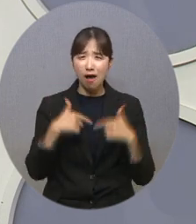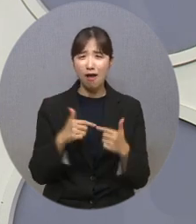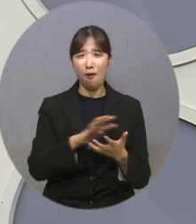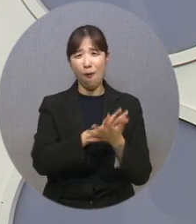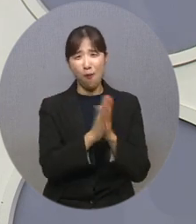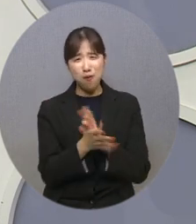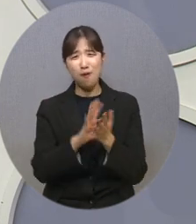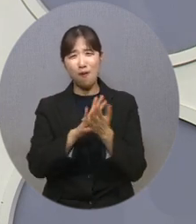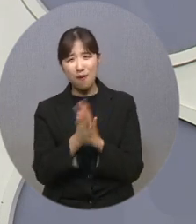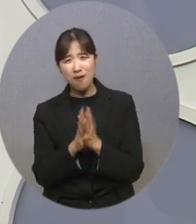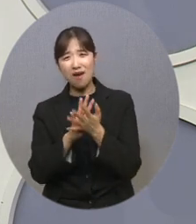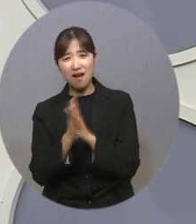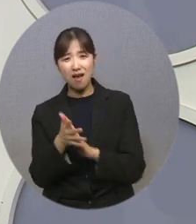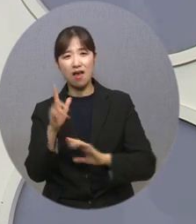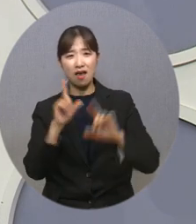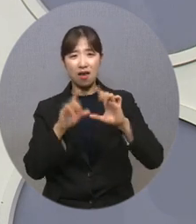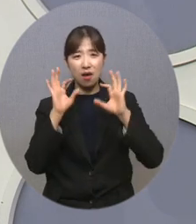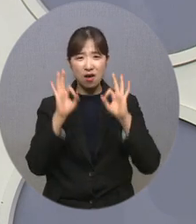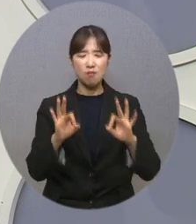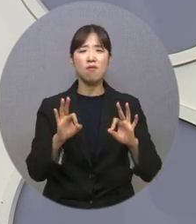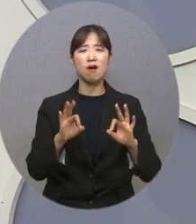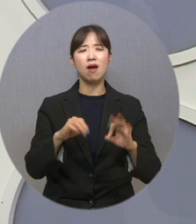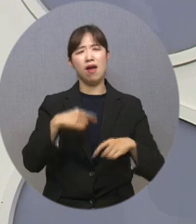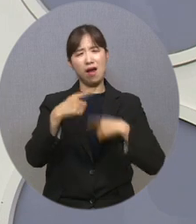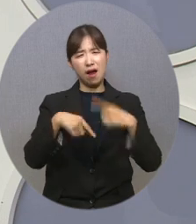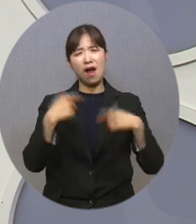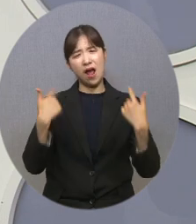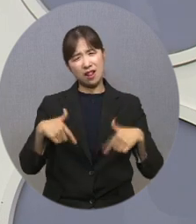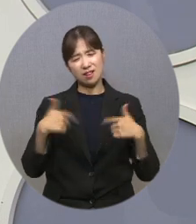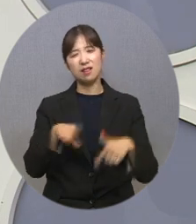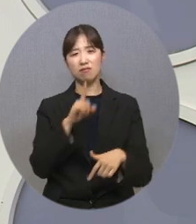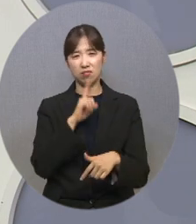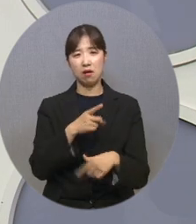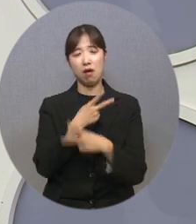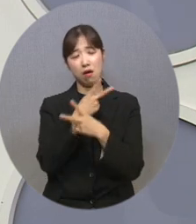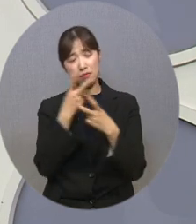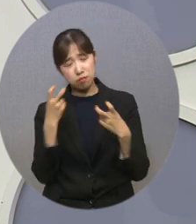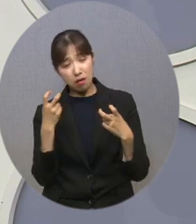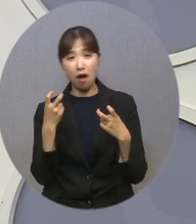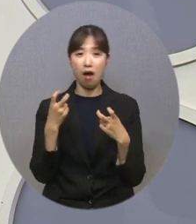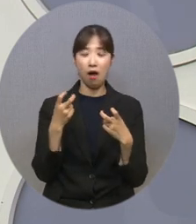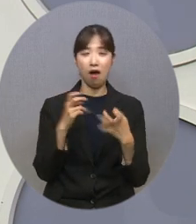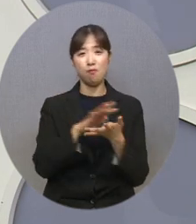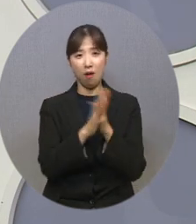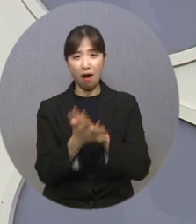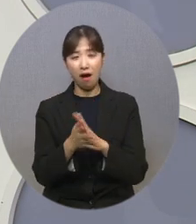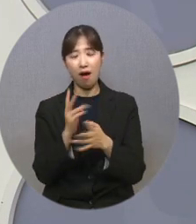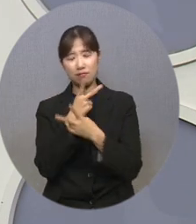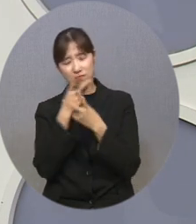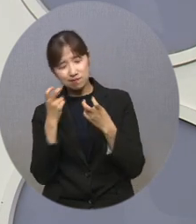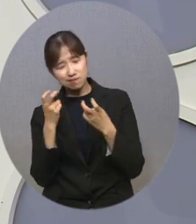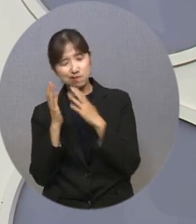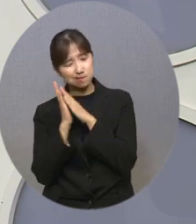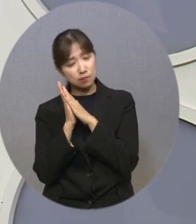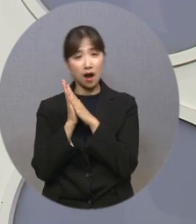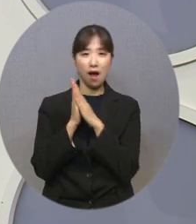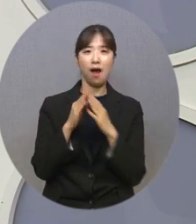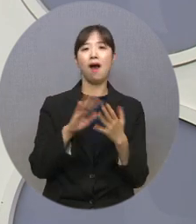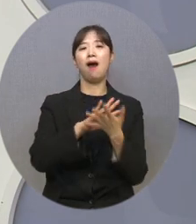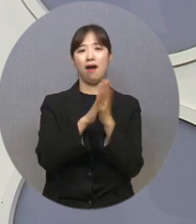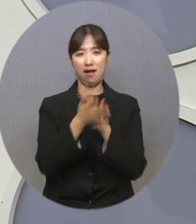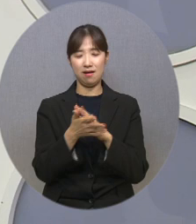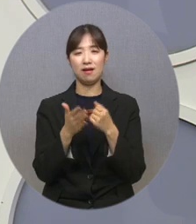변하기 때문에 change every day 그러거든요. 자고 나면 바뀌고 자고 나면 바뀌고 그러지 않습니까? 그렇기 때문에